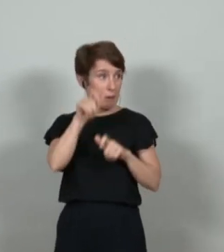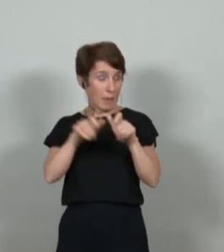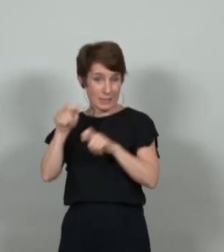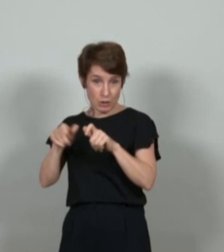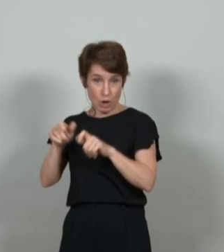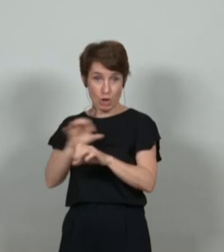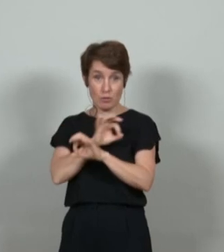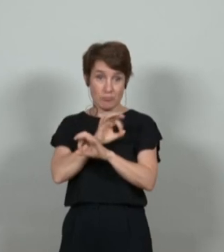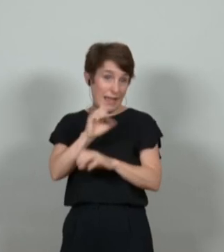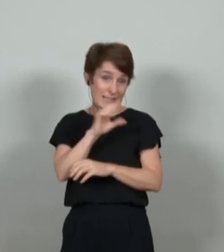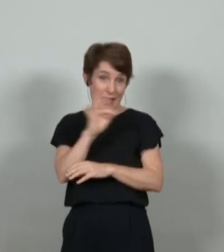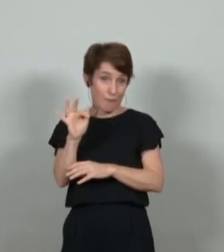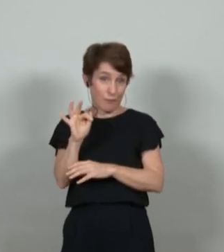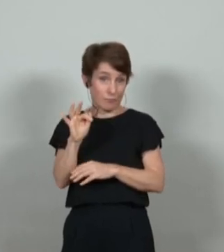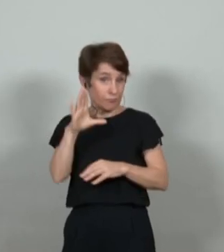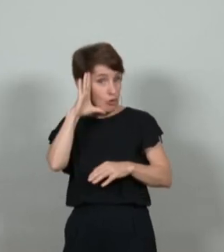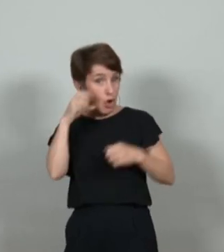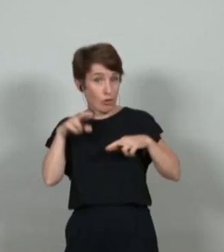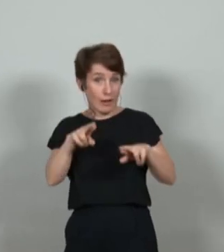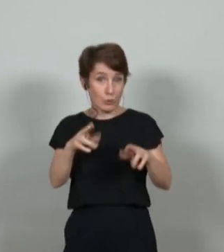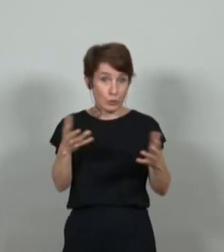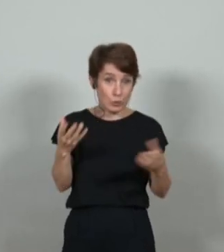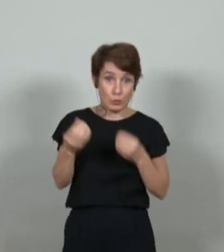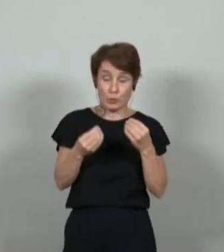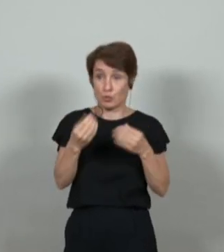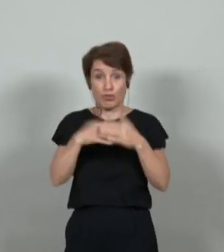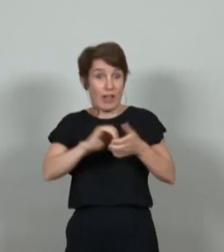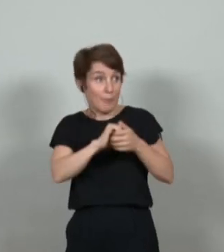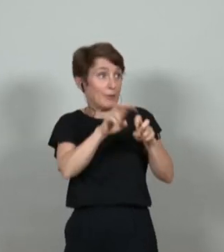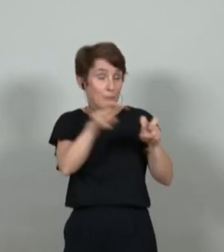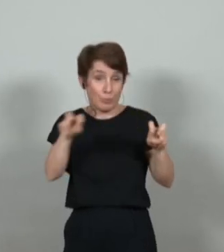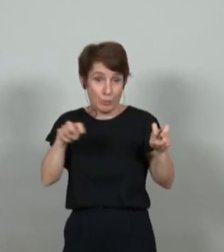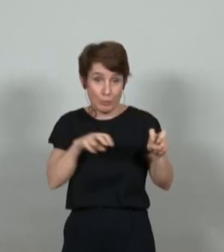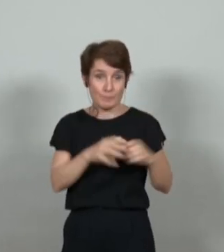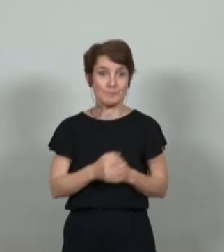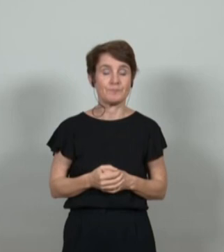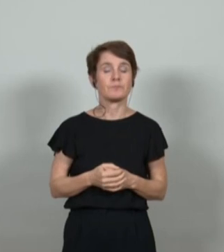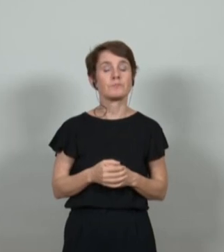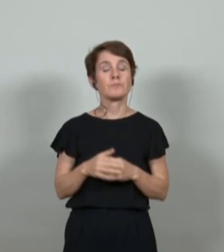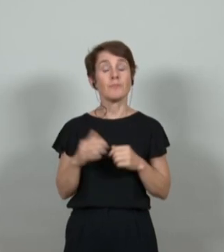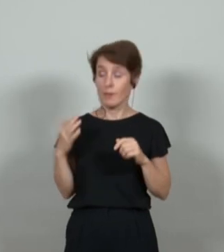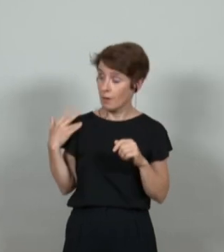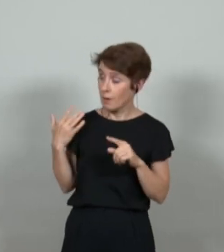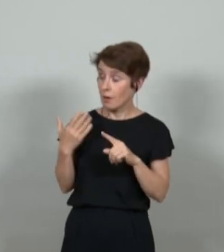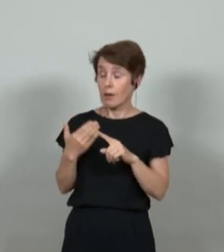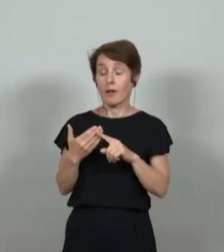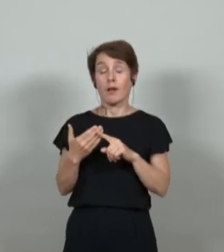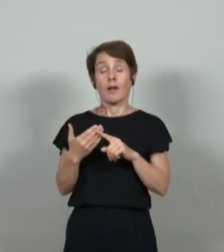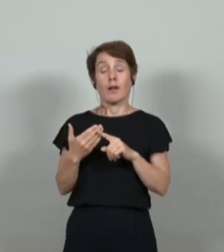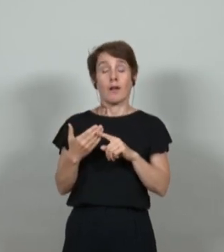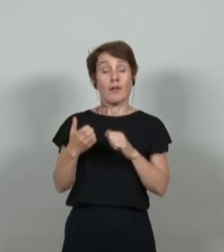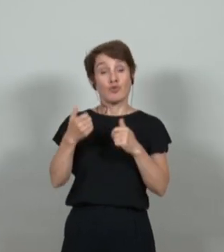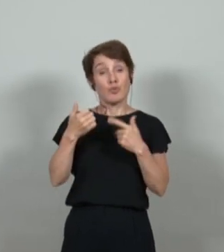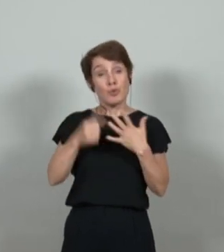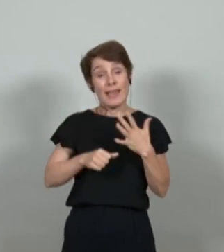domicile fixe et ce n'est pas tout en quelques mois la délivrer la délivrance du permis de construire a